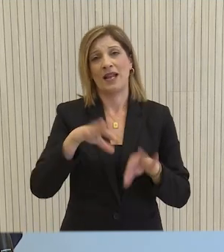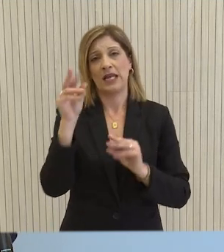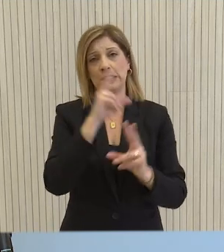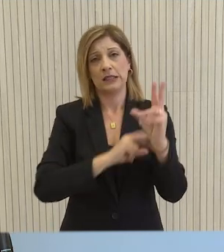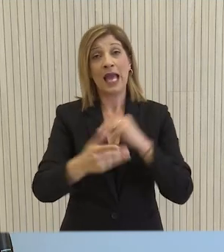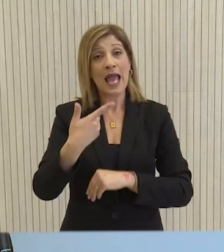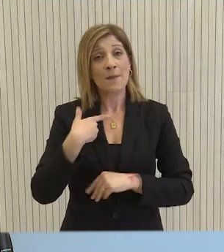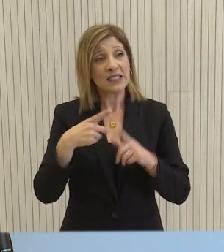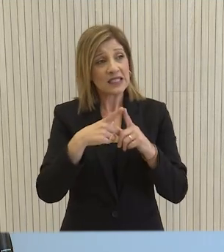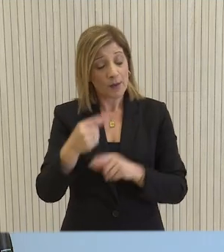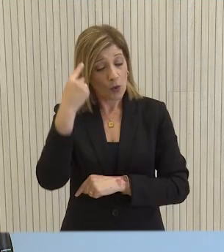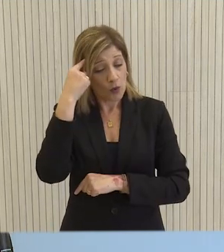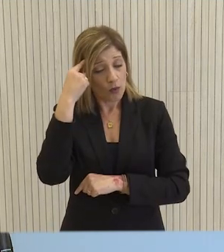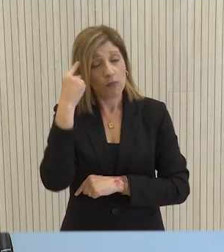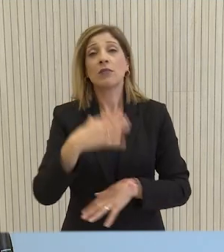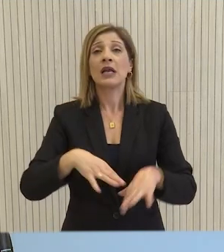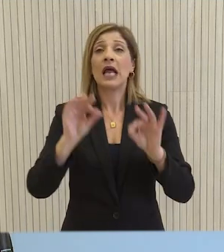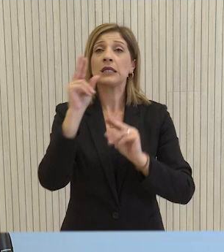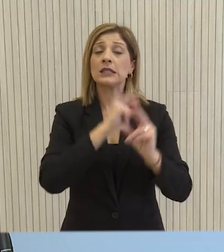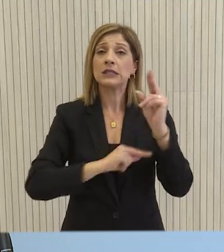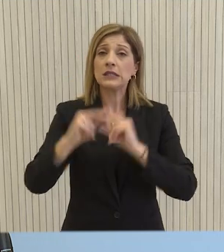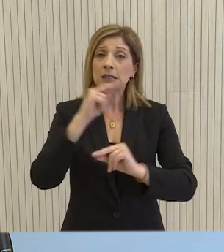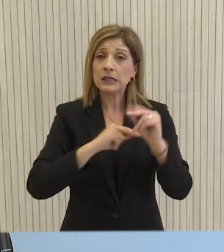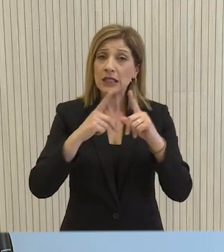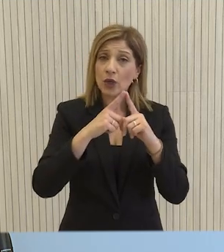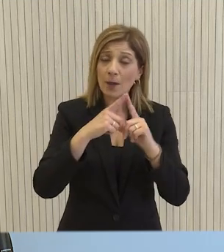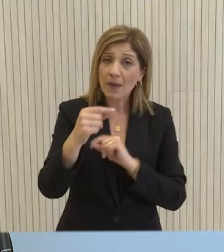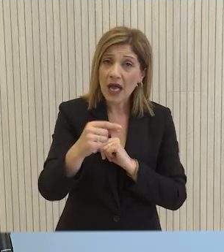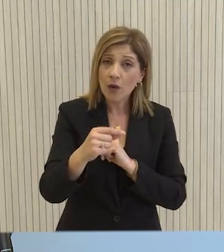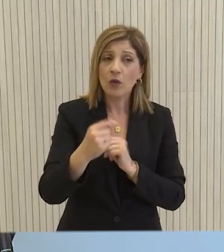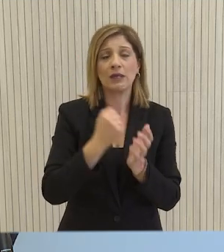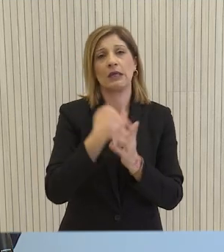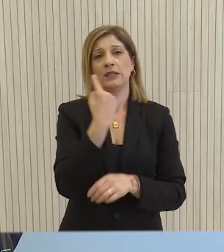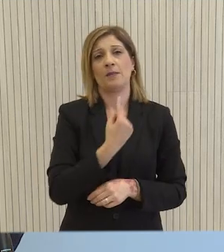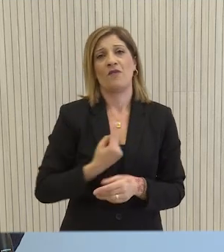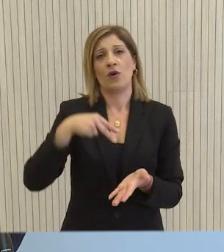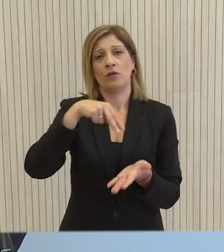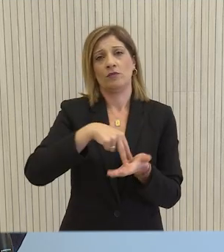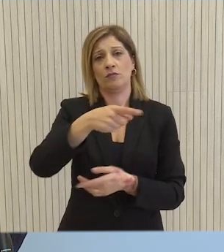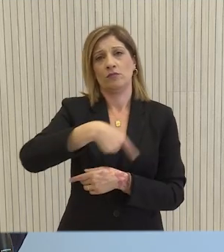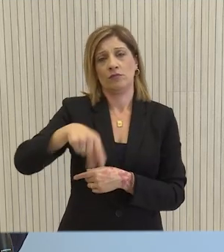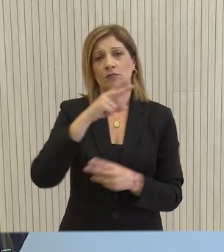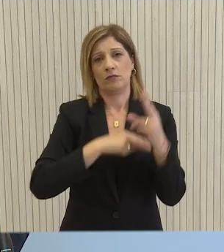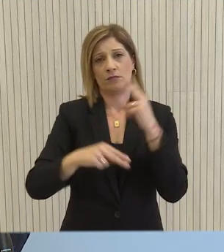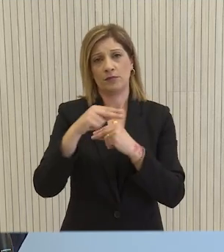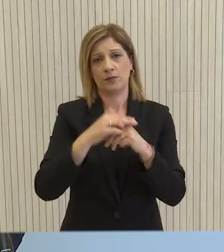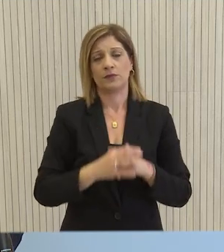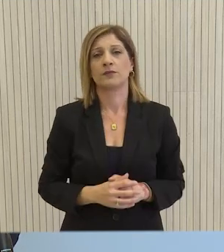Αυτό μας αφορά η ουσία, μας αφορά η στάση επί της ουσίας στην προσπάθεια επανέναρξη των διαπραγματεύσεων.